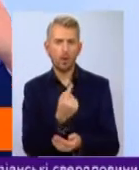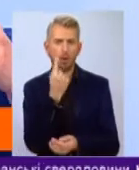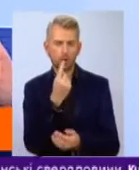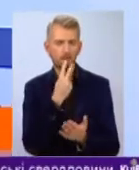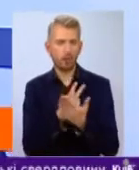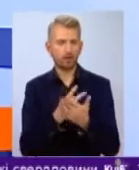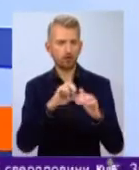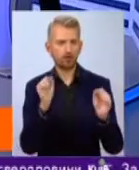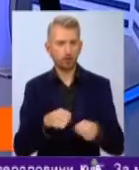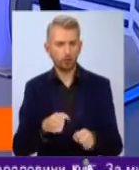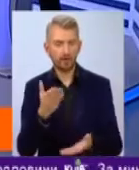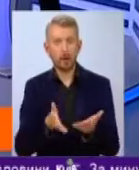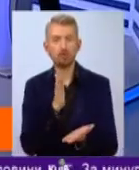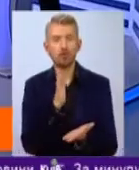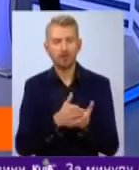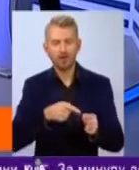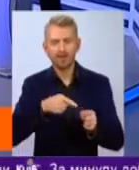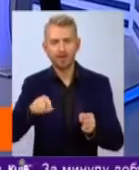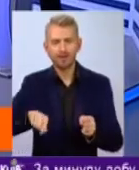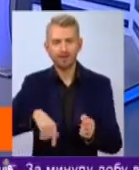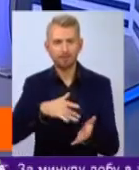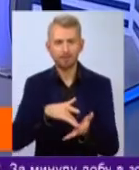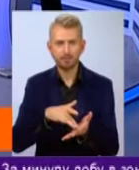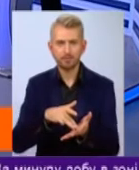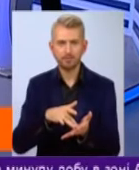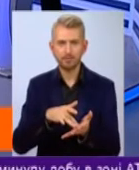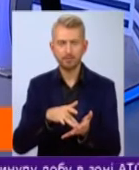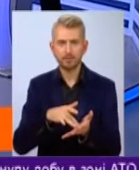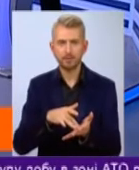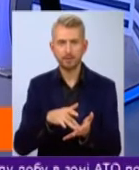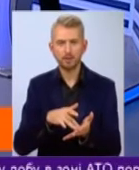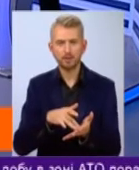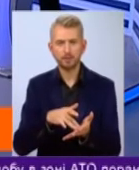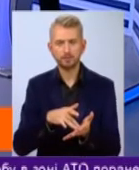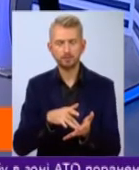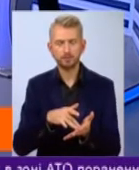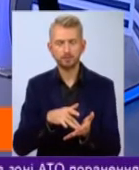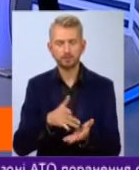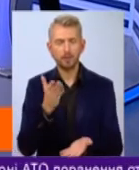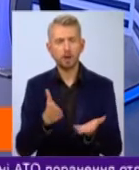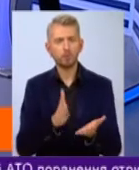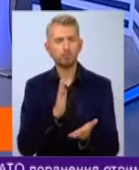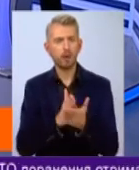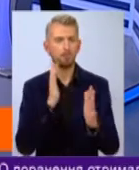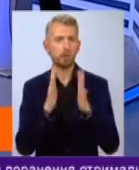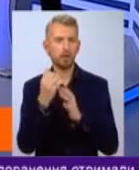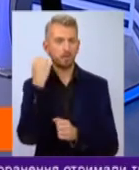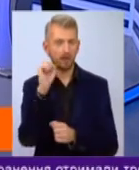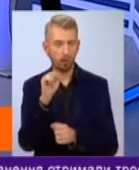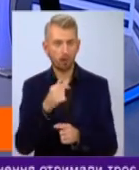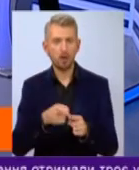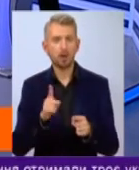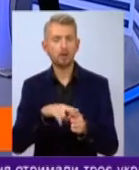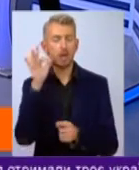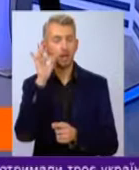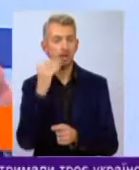показник швидкості. Якщо є ділянки міста, де можна їхати 70... Наприклад, можна показати, як це так, буде робити. Ну, наприклад, проспект Перемоги. Угу. Це є